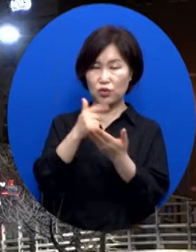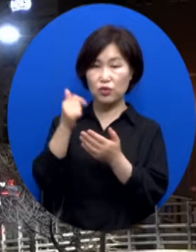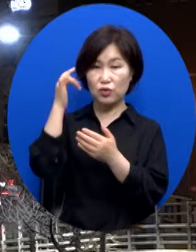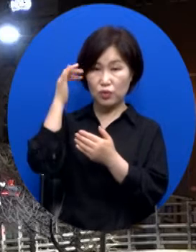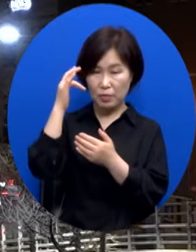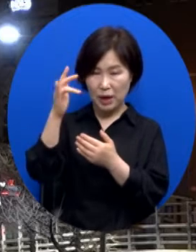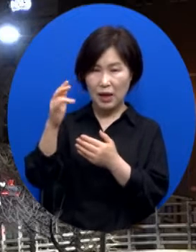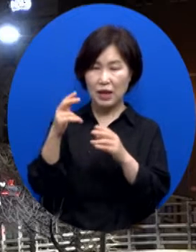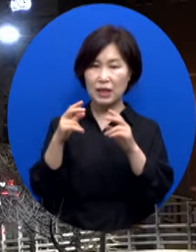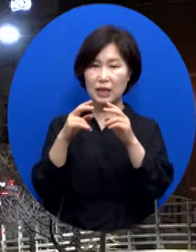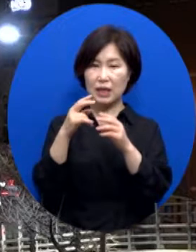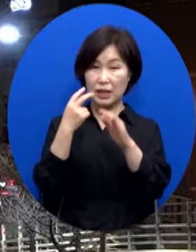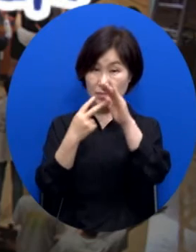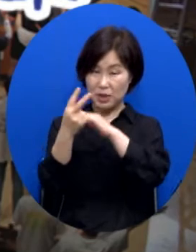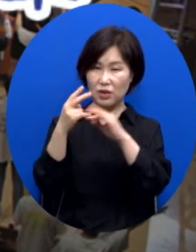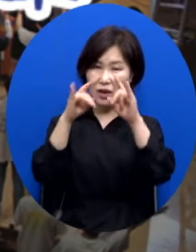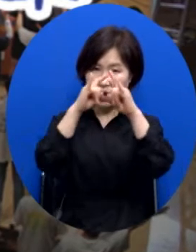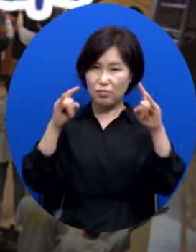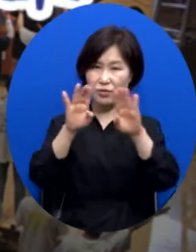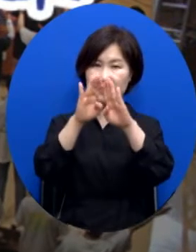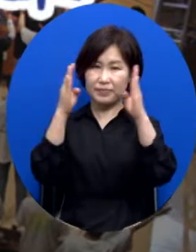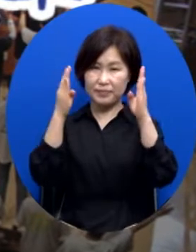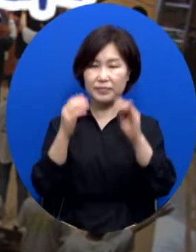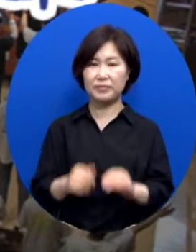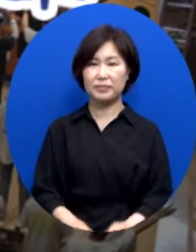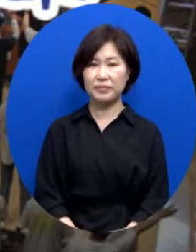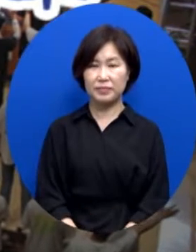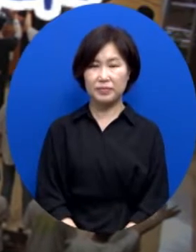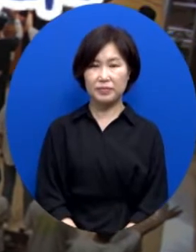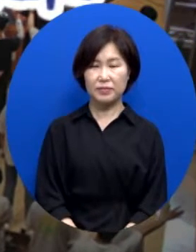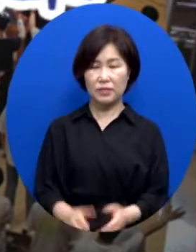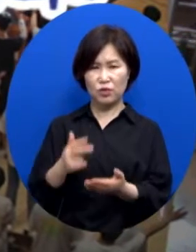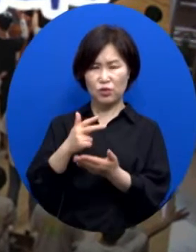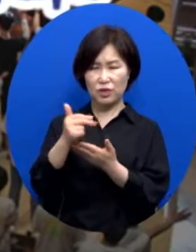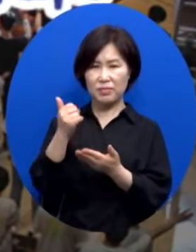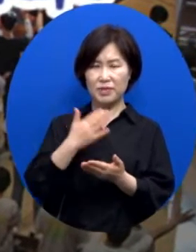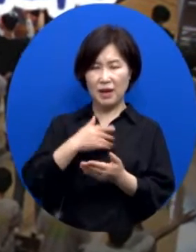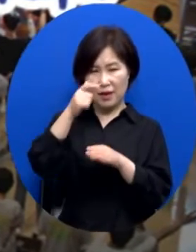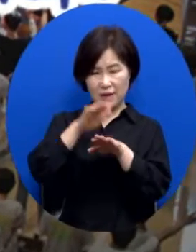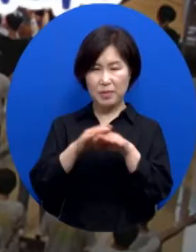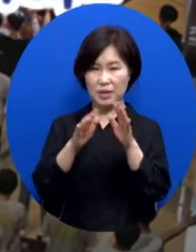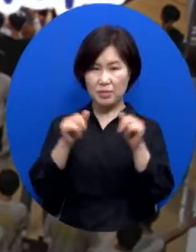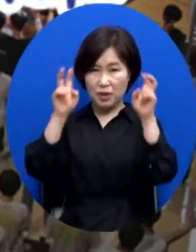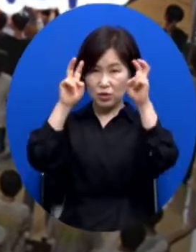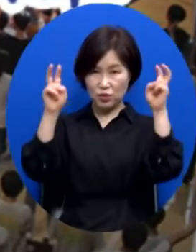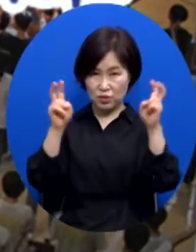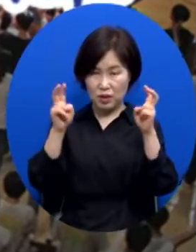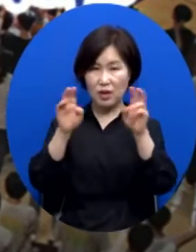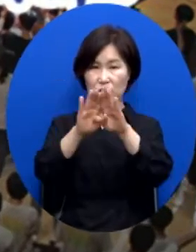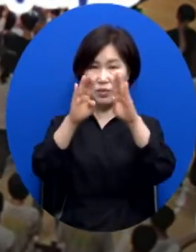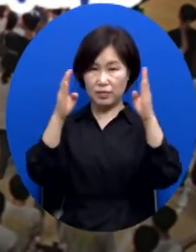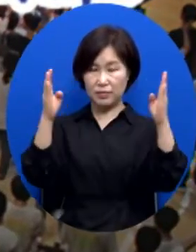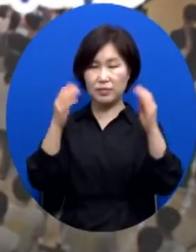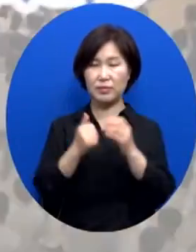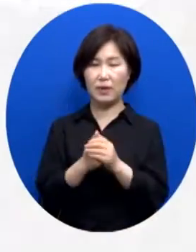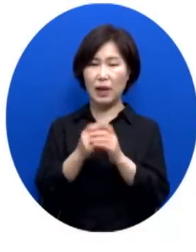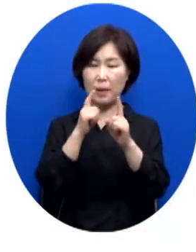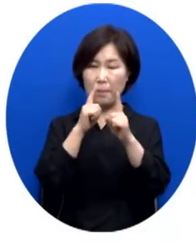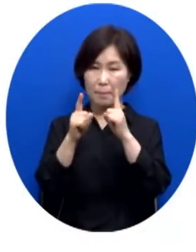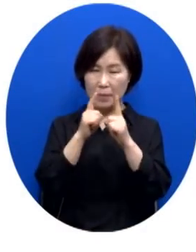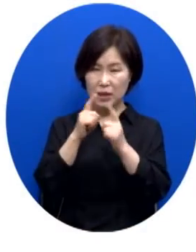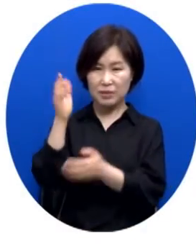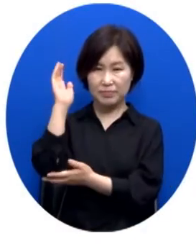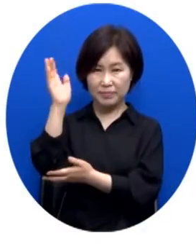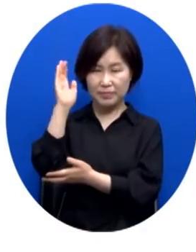비전 캠프를 개최합니다. 주님 제가 예배자입니다를 주제로 열리는 캠프에서는 말씀 특강과